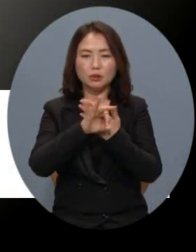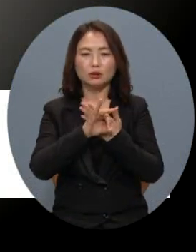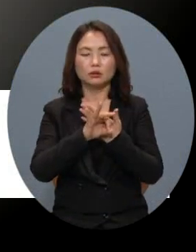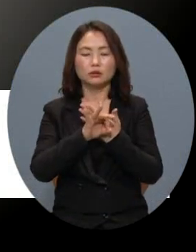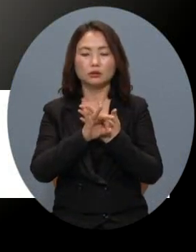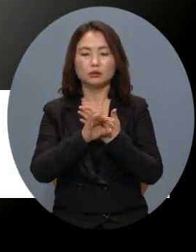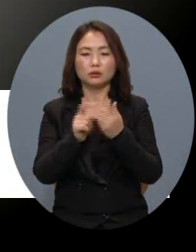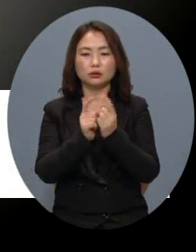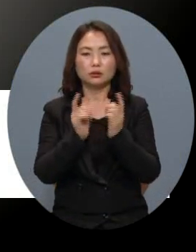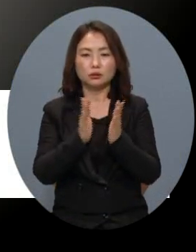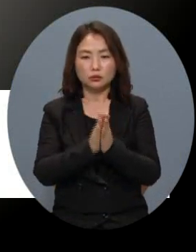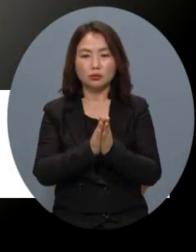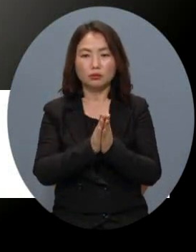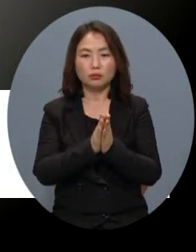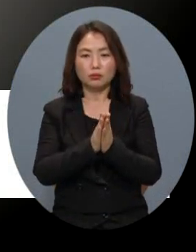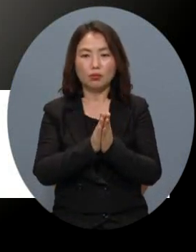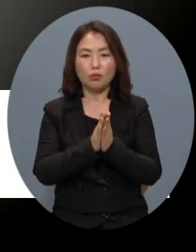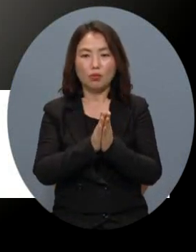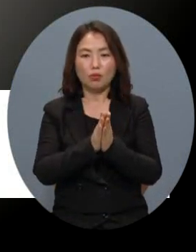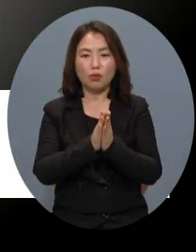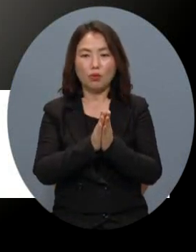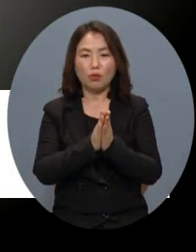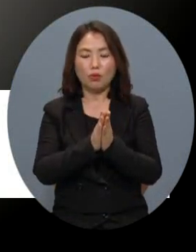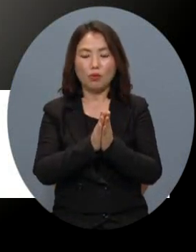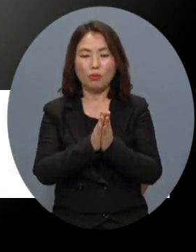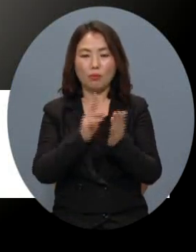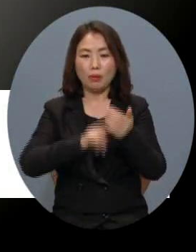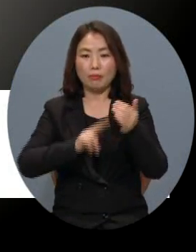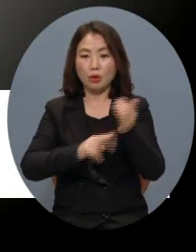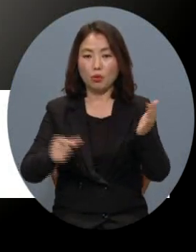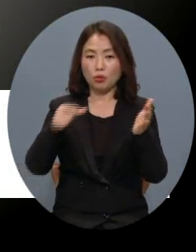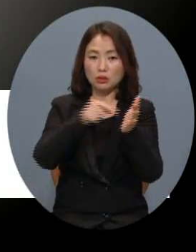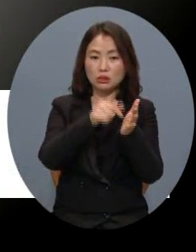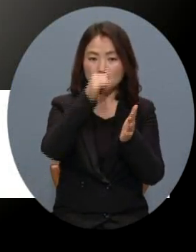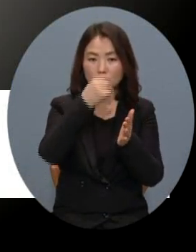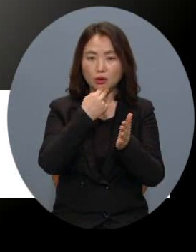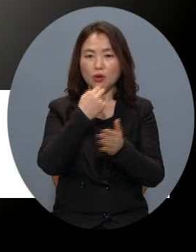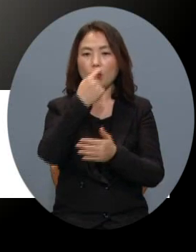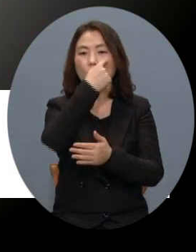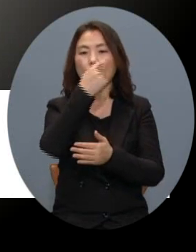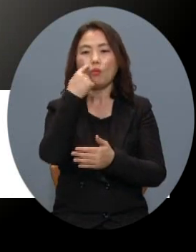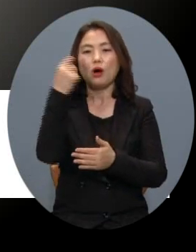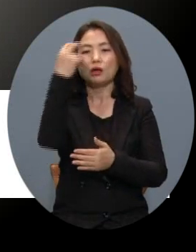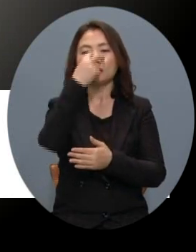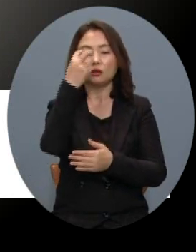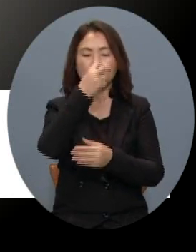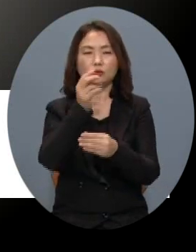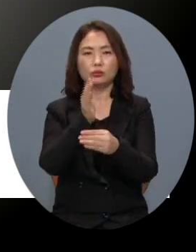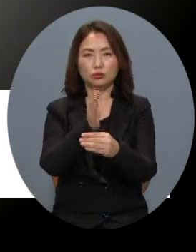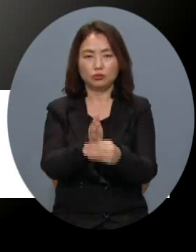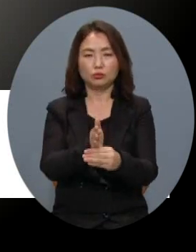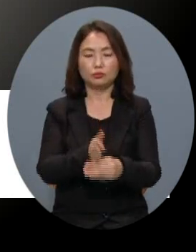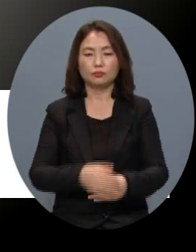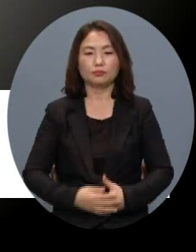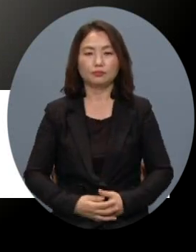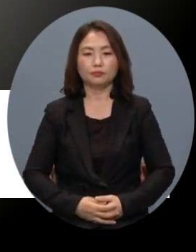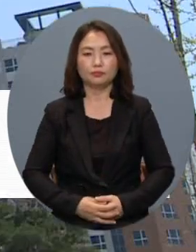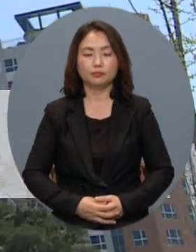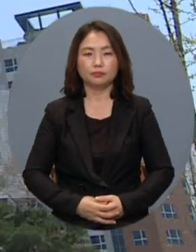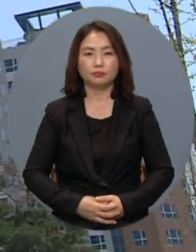그 입주민이 진짜로 그걸 올렸는지 거기에 대한 지금 확인을 하고 있는